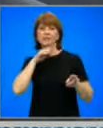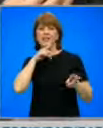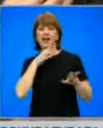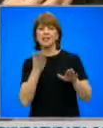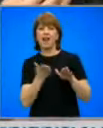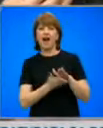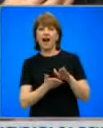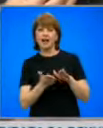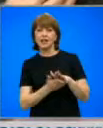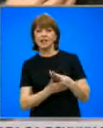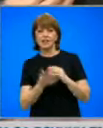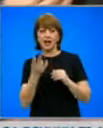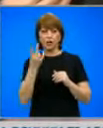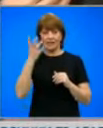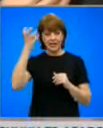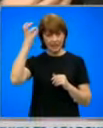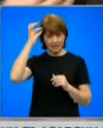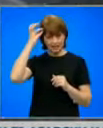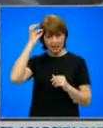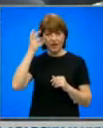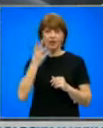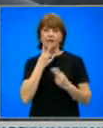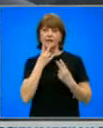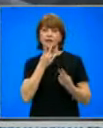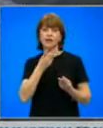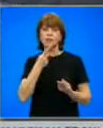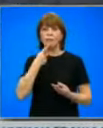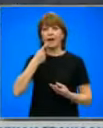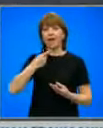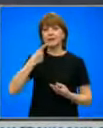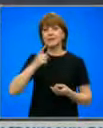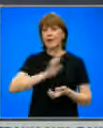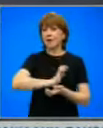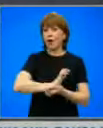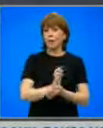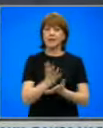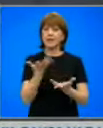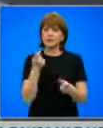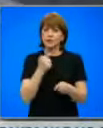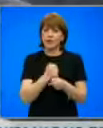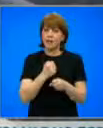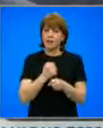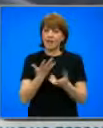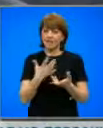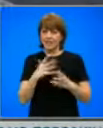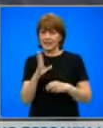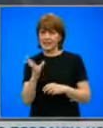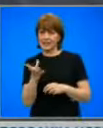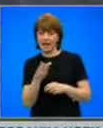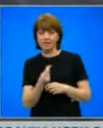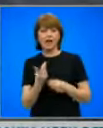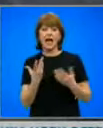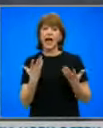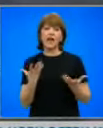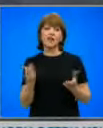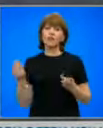двете страни, да видим за езика на омразата, какво сме направили заедно като механизъм. Да видим какво